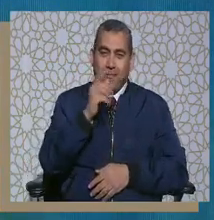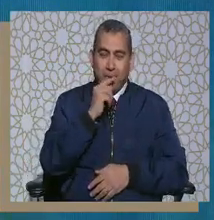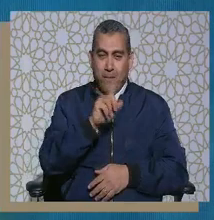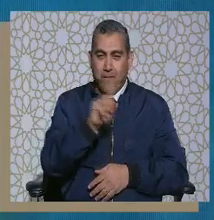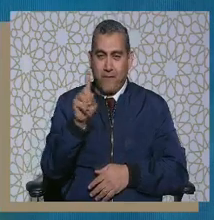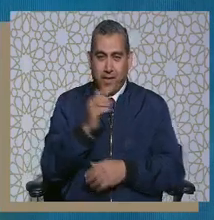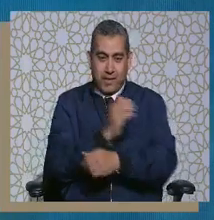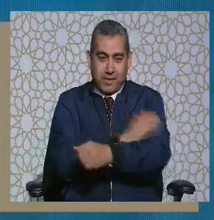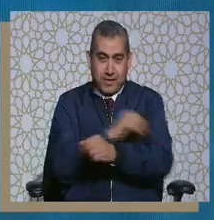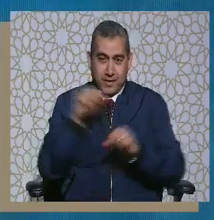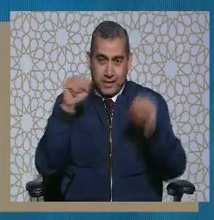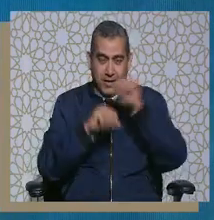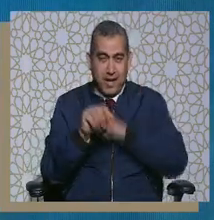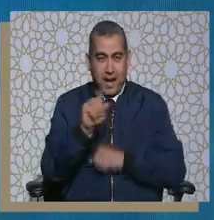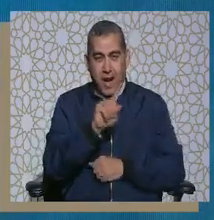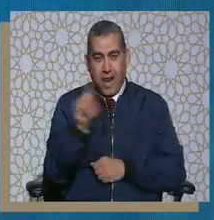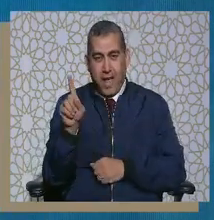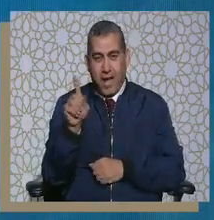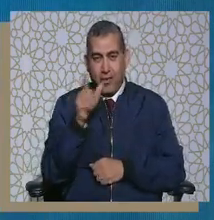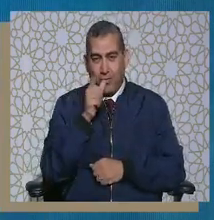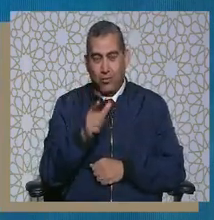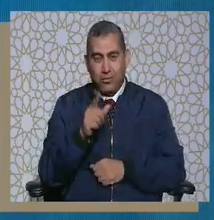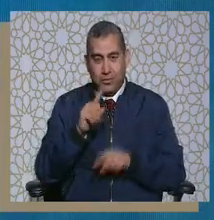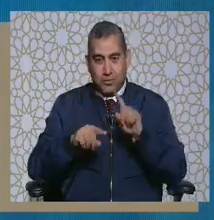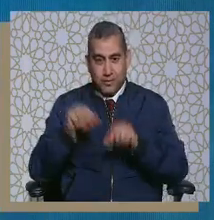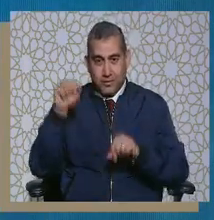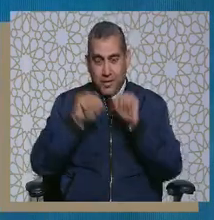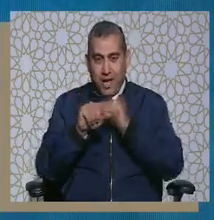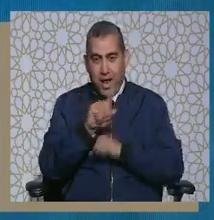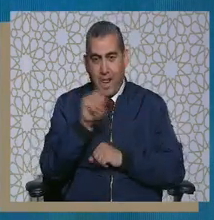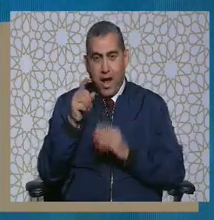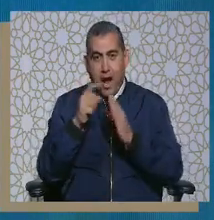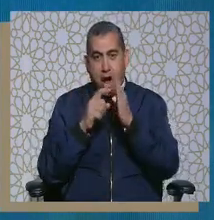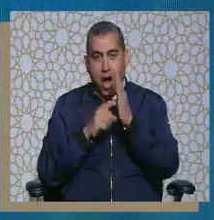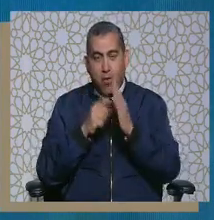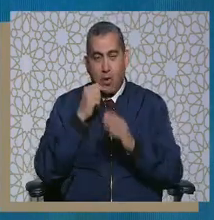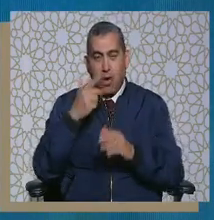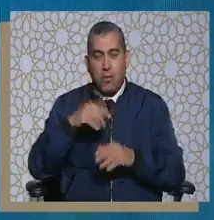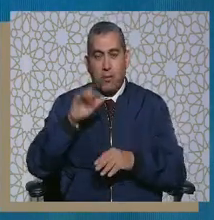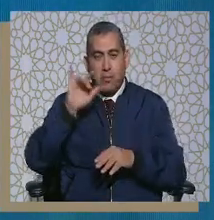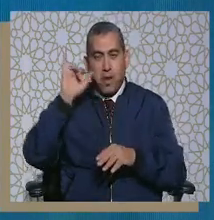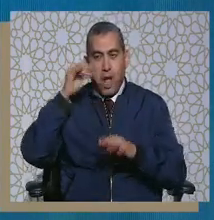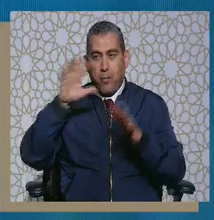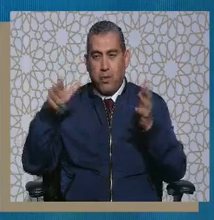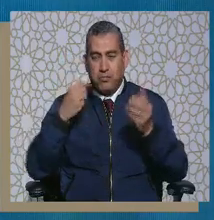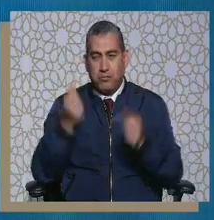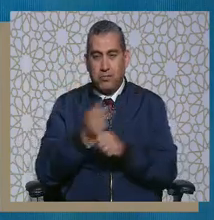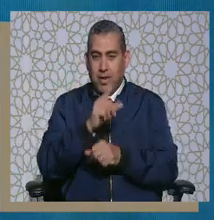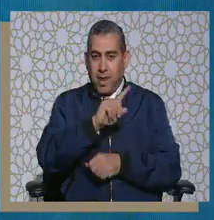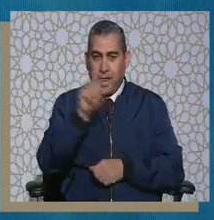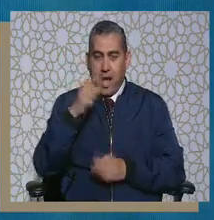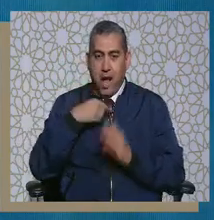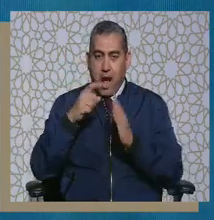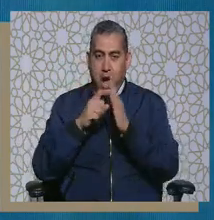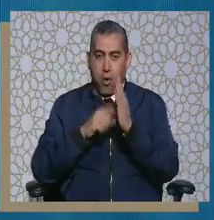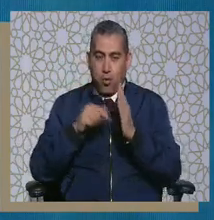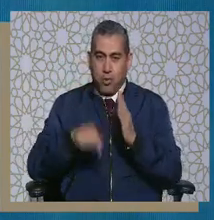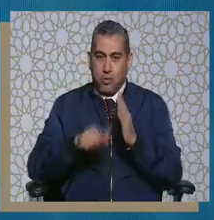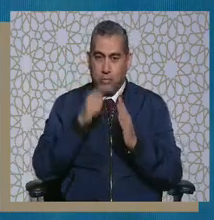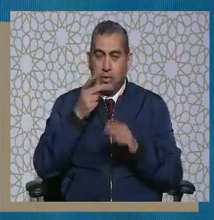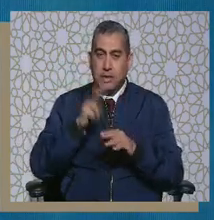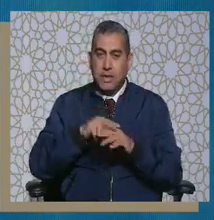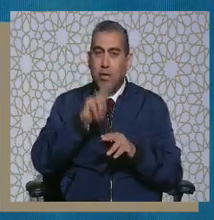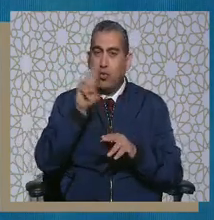تاخد حقك بدراعك تاخد حقك بدراعك ده في قانون الغاب احنا عندنا قانون طيب ايه تاني يا حاج ابو